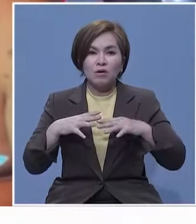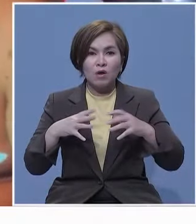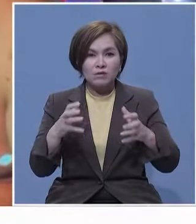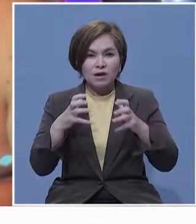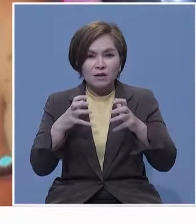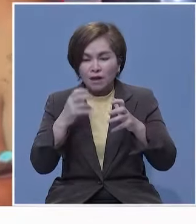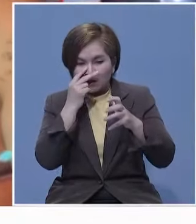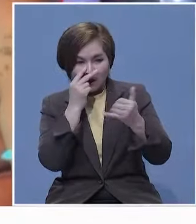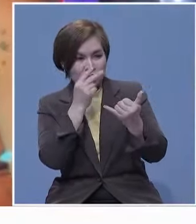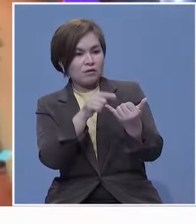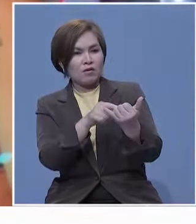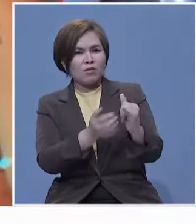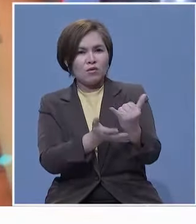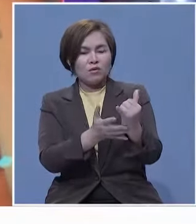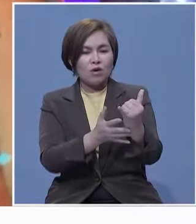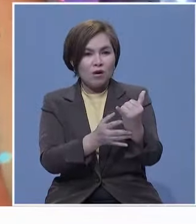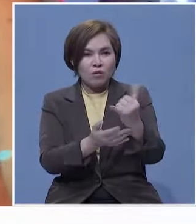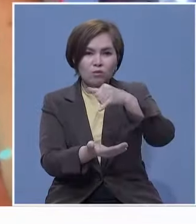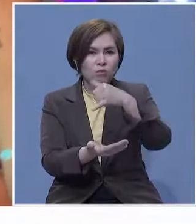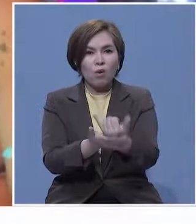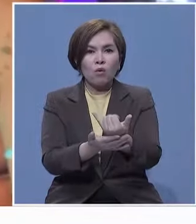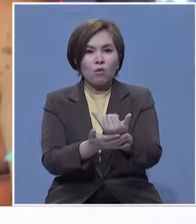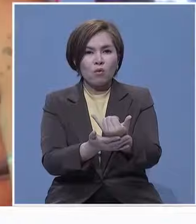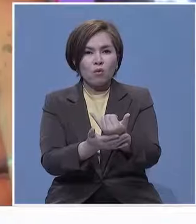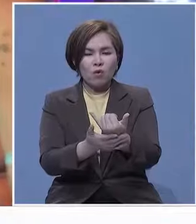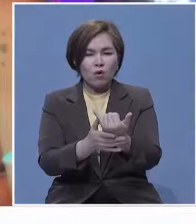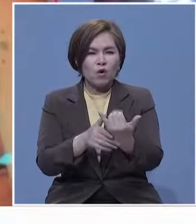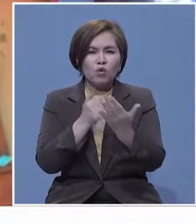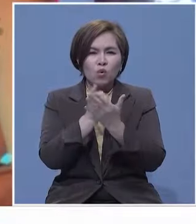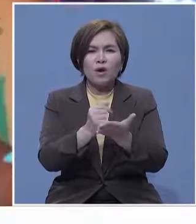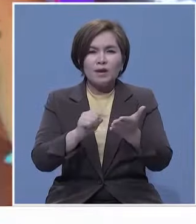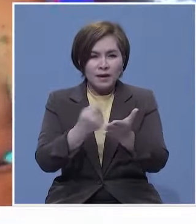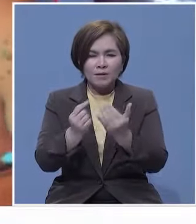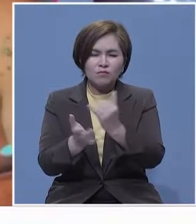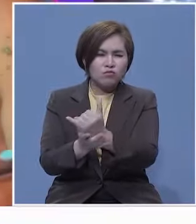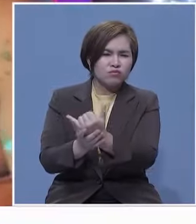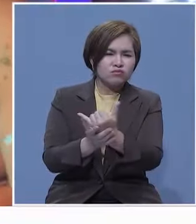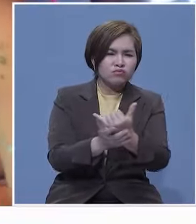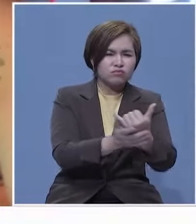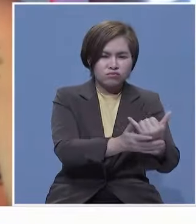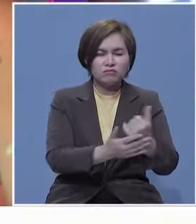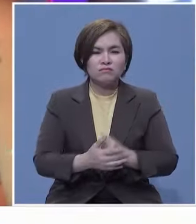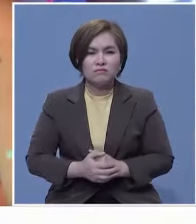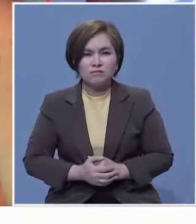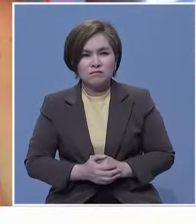การชักครับก็ชักเก่งแล้วรู้สึกว่าล้มทิ้งตัวไปแล้วก็ค่อยช่วยกันตั้งแต่นั้นก็เริ่มประคองกันออกมา